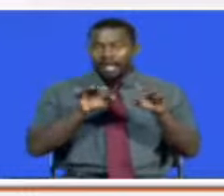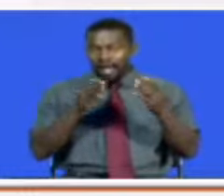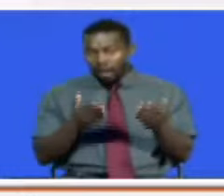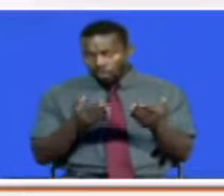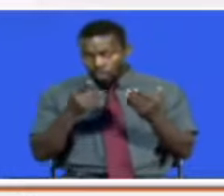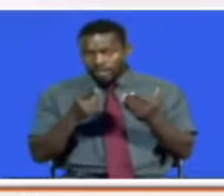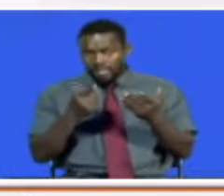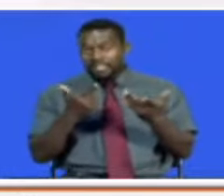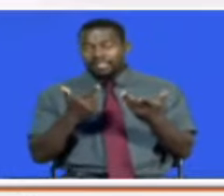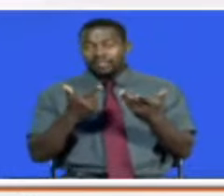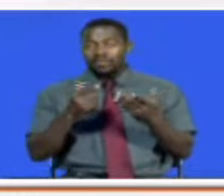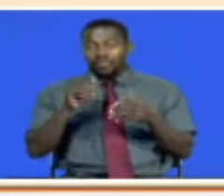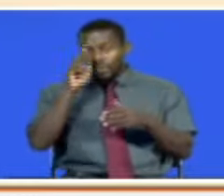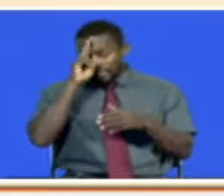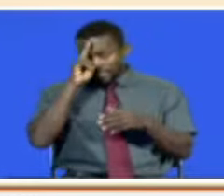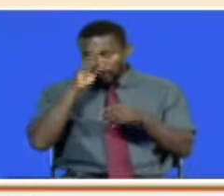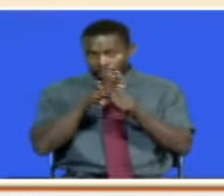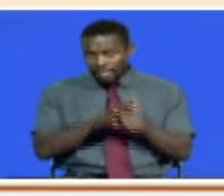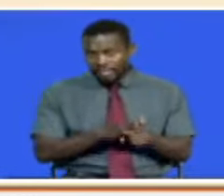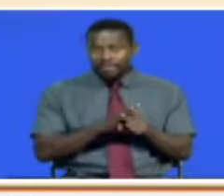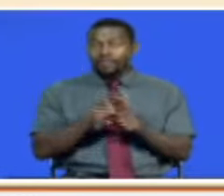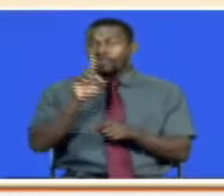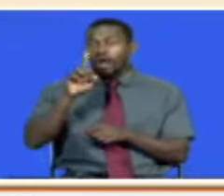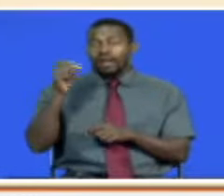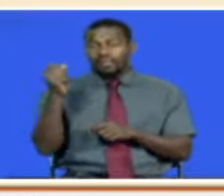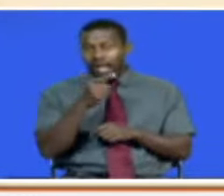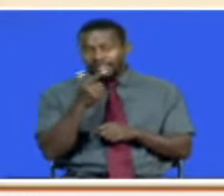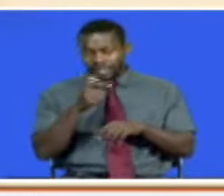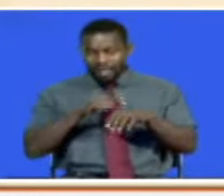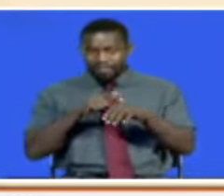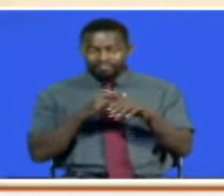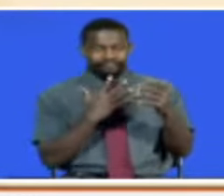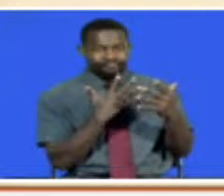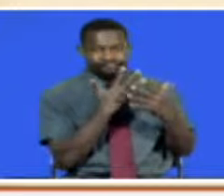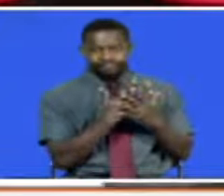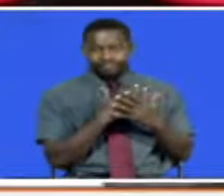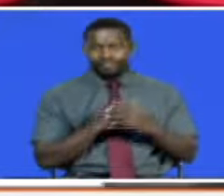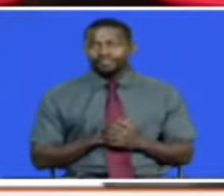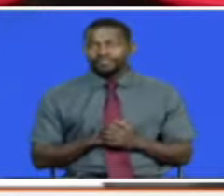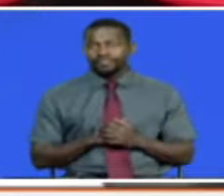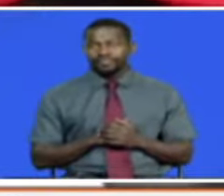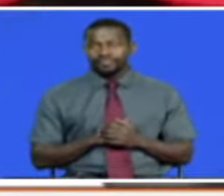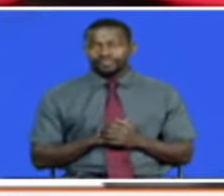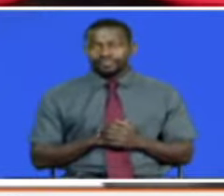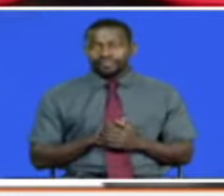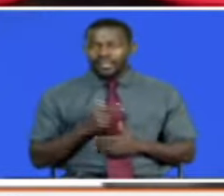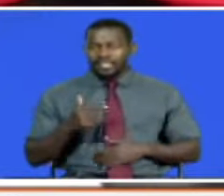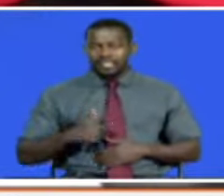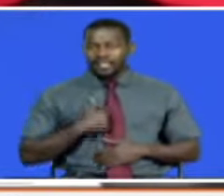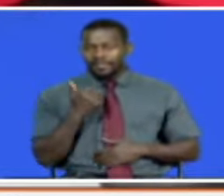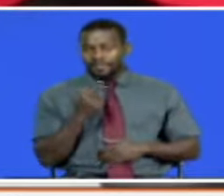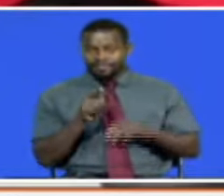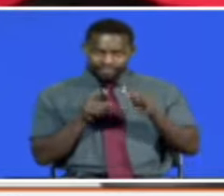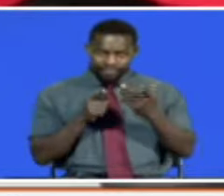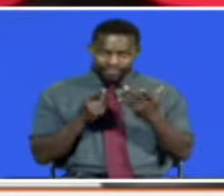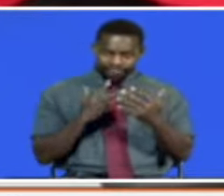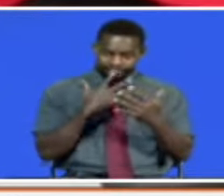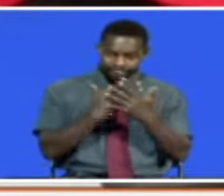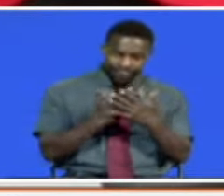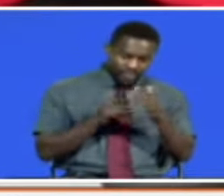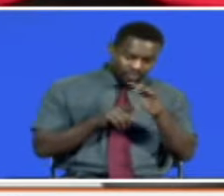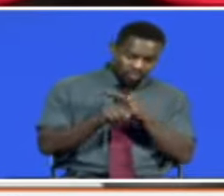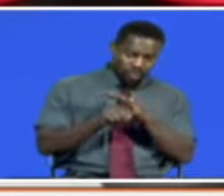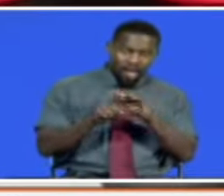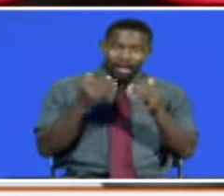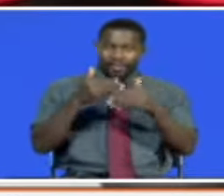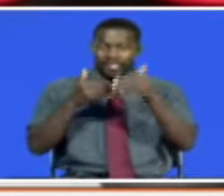wa serikali kwa kipindi cha mwezi mmoja aliyokuwa amezuiliwa. I was whisked away into a building and ushered into a small and very dark